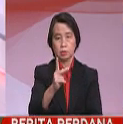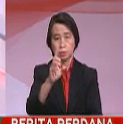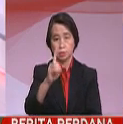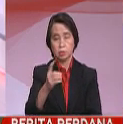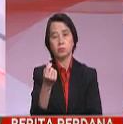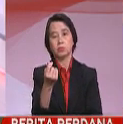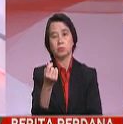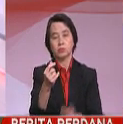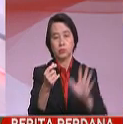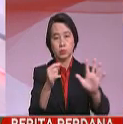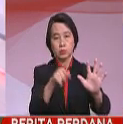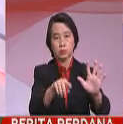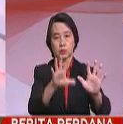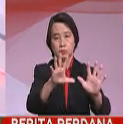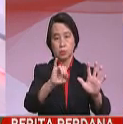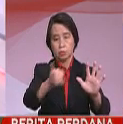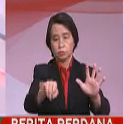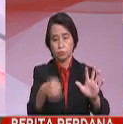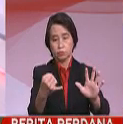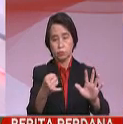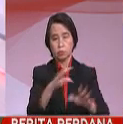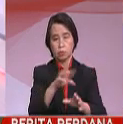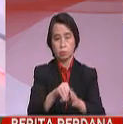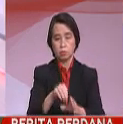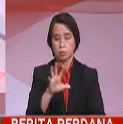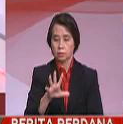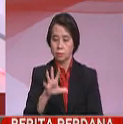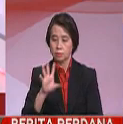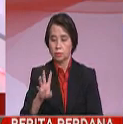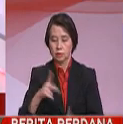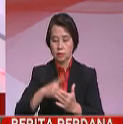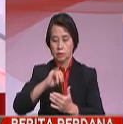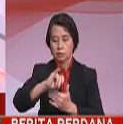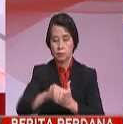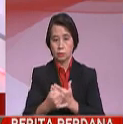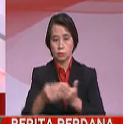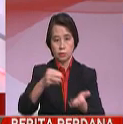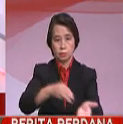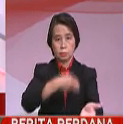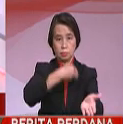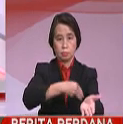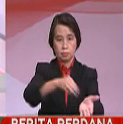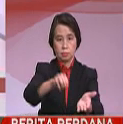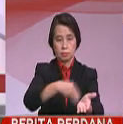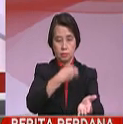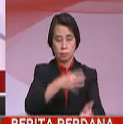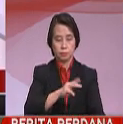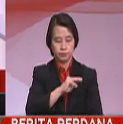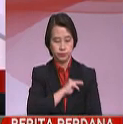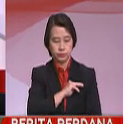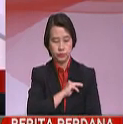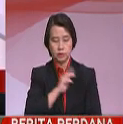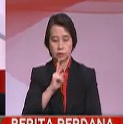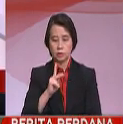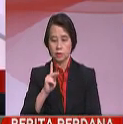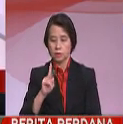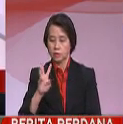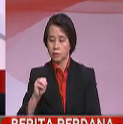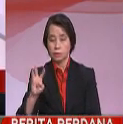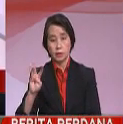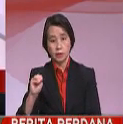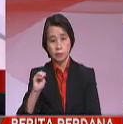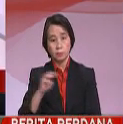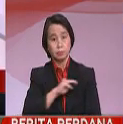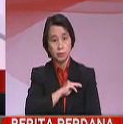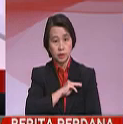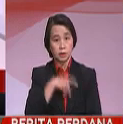berjumlah RM5.5 juta... ...melibatkan 54 projek industri muzik. Menteri Komunikasi dan Multimedia Datuk Saifuddin Abdullah